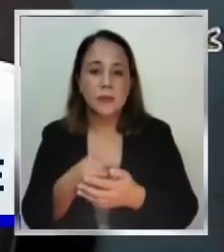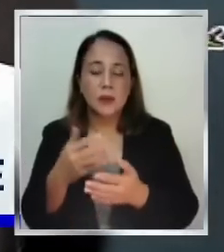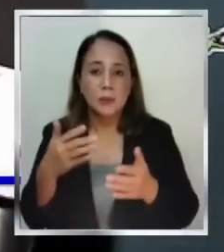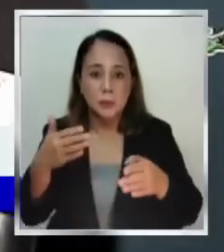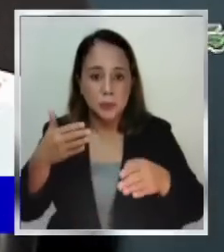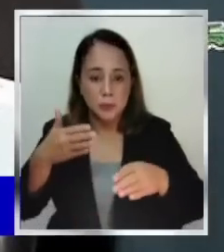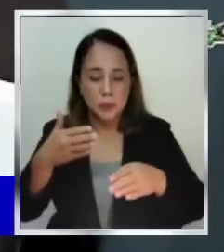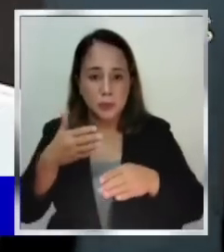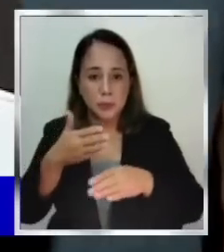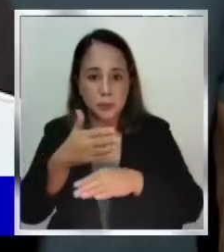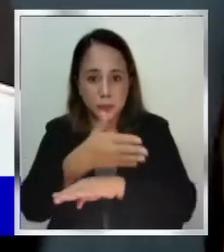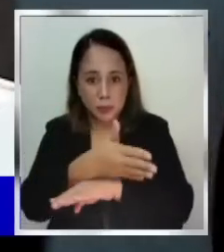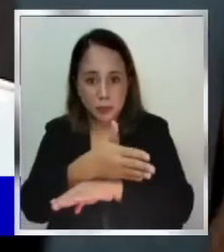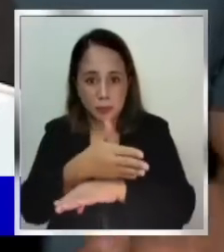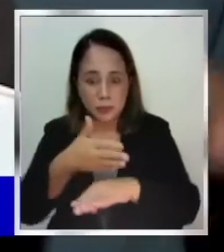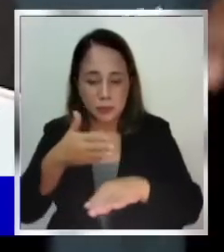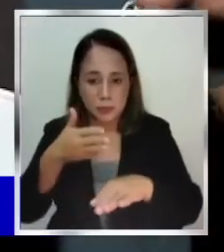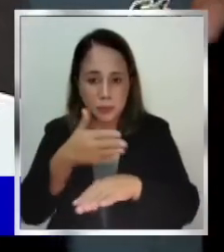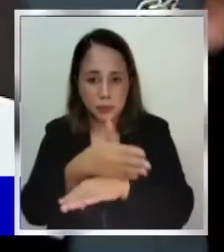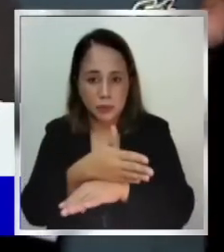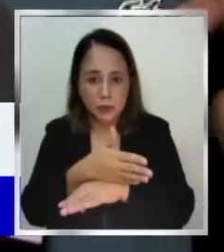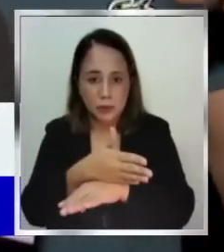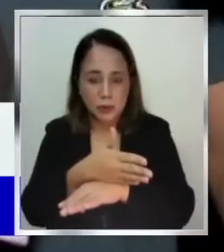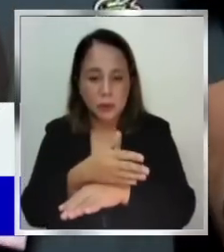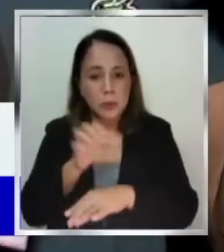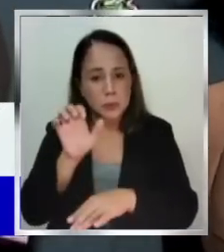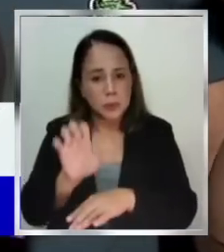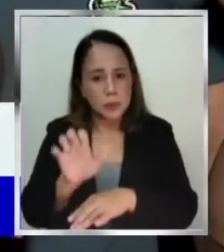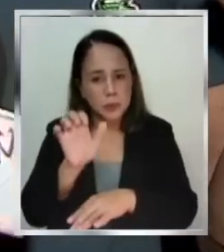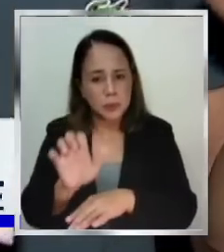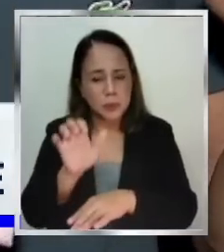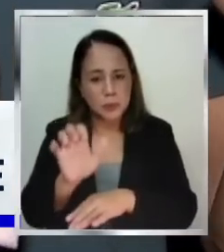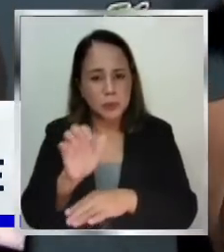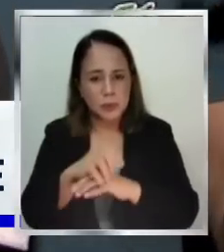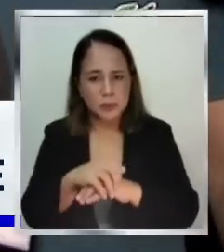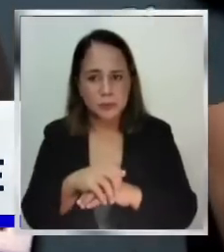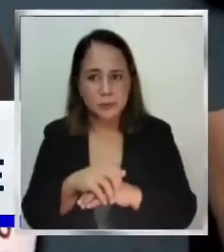Kanto, bumusina na ako noon